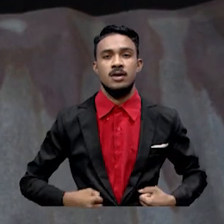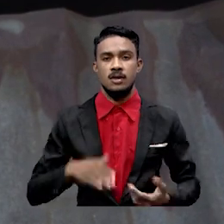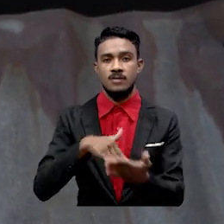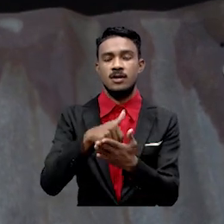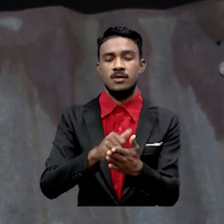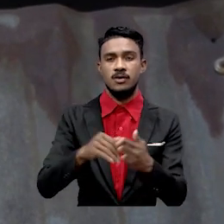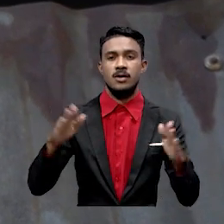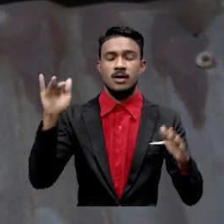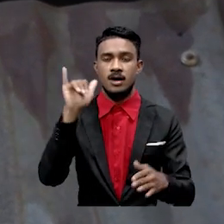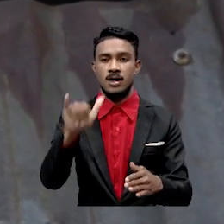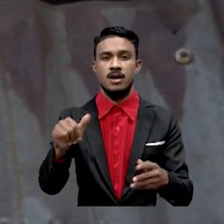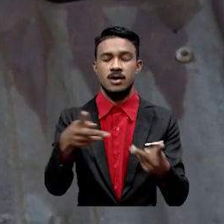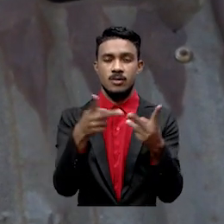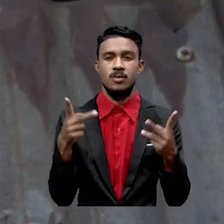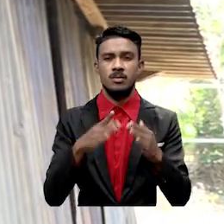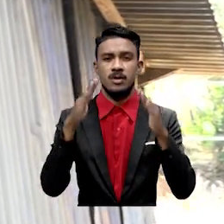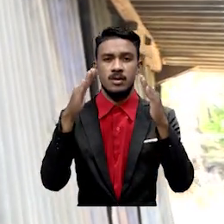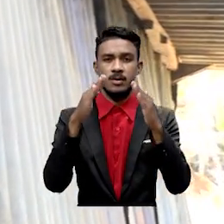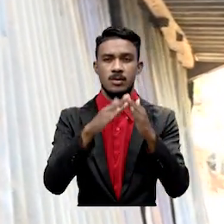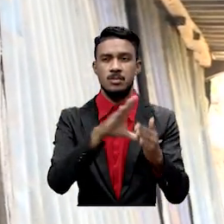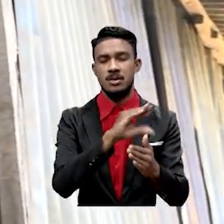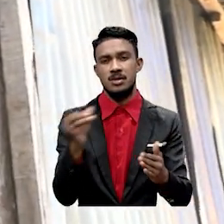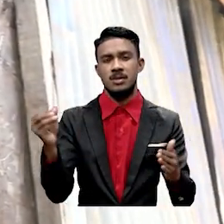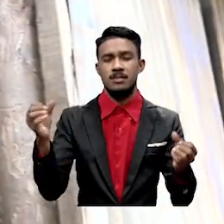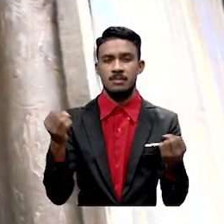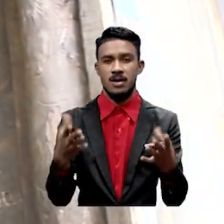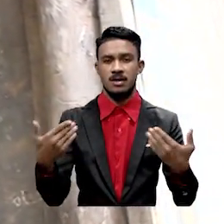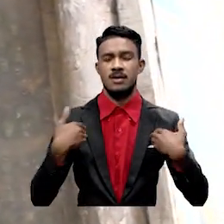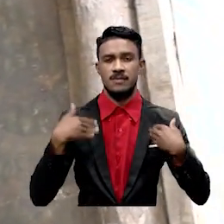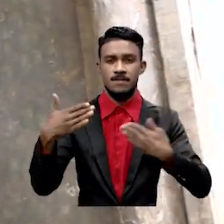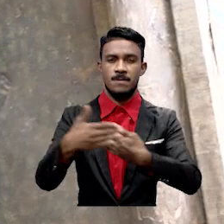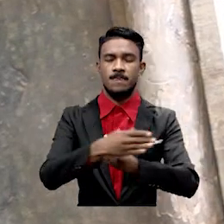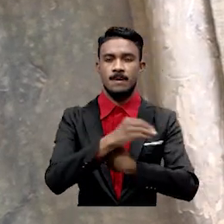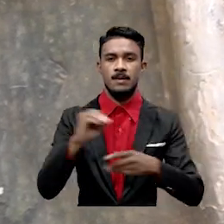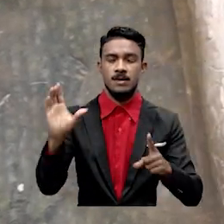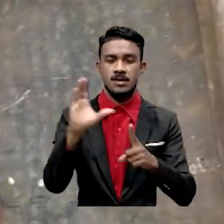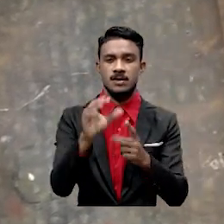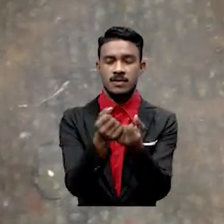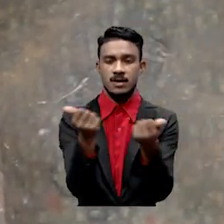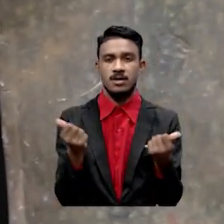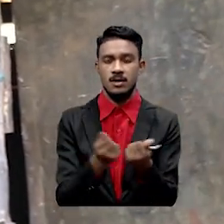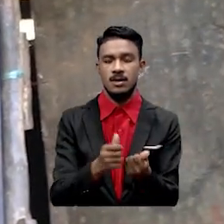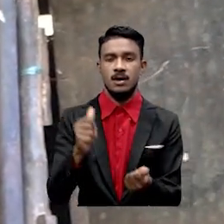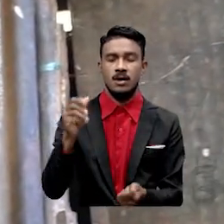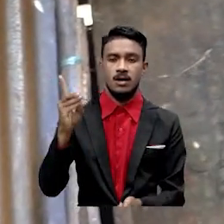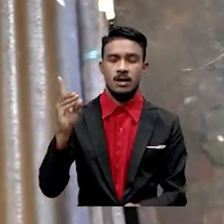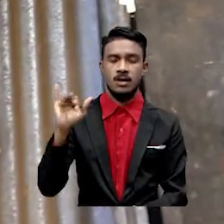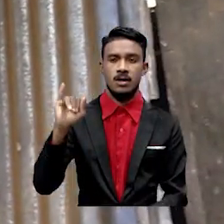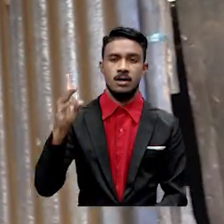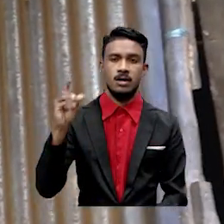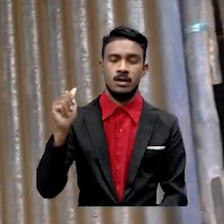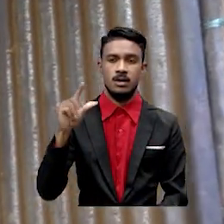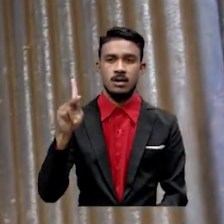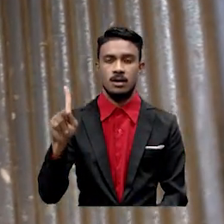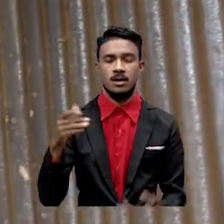ia sikung wang ida husi uma muti mbarak nelet. Liu-liu, chefe aldeia Aidak Behare de Umakoto, aldeia nebe